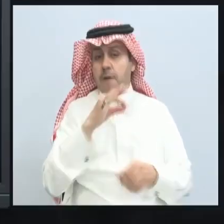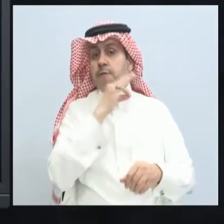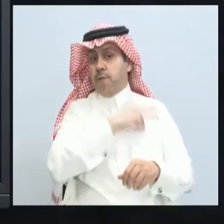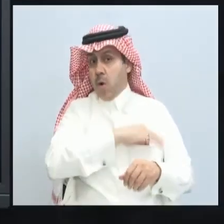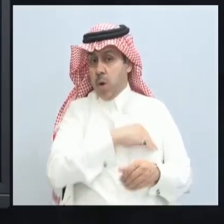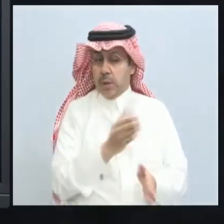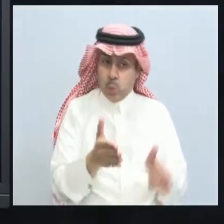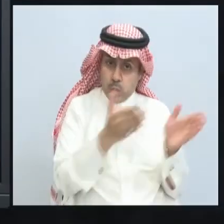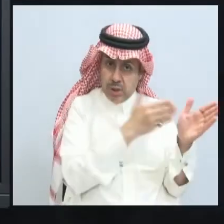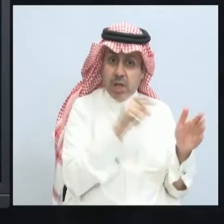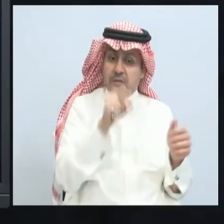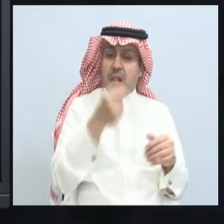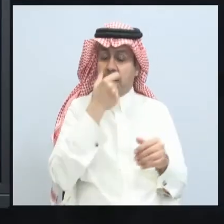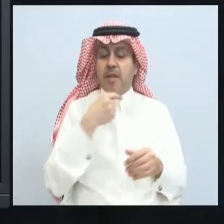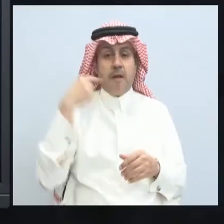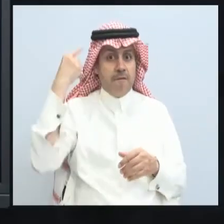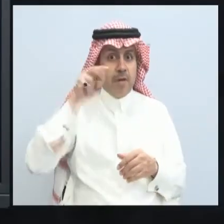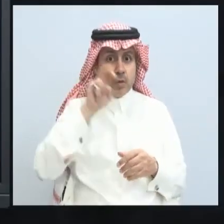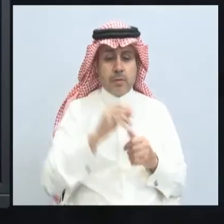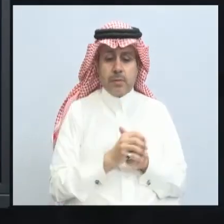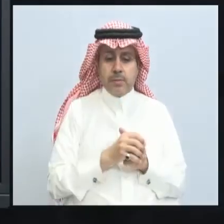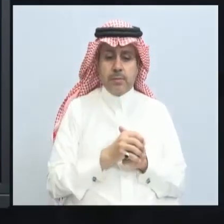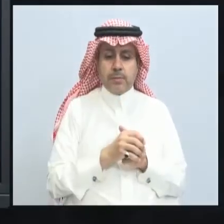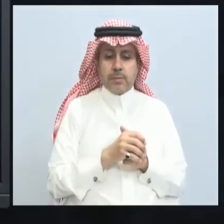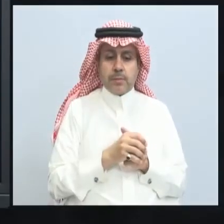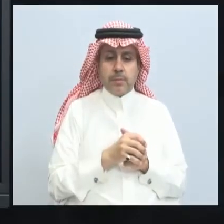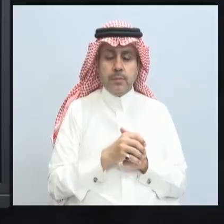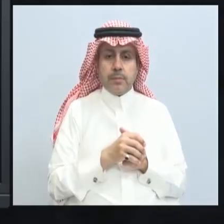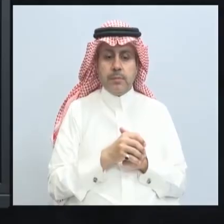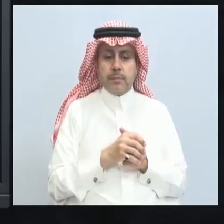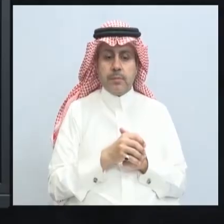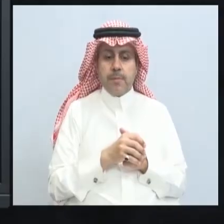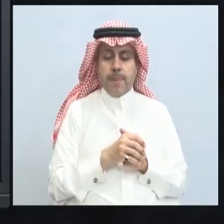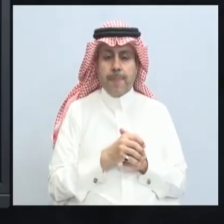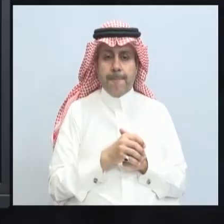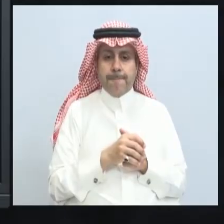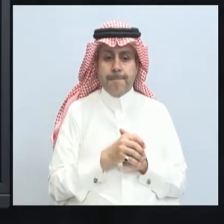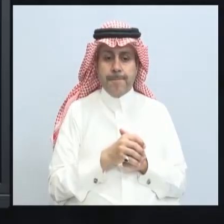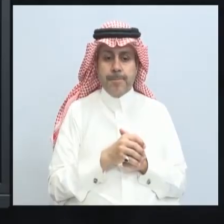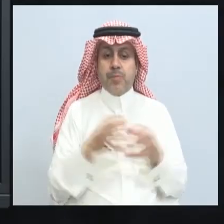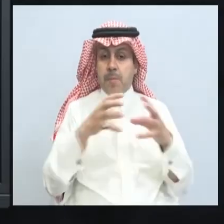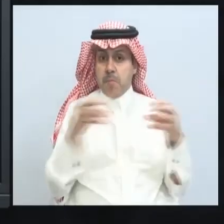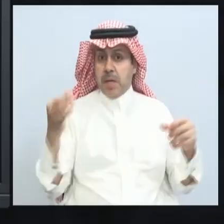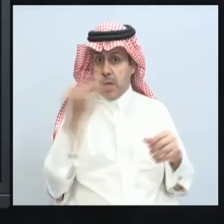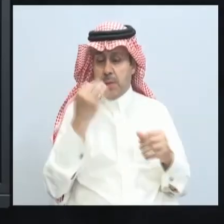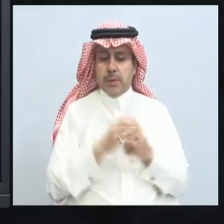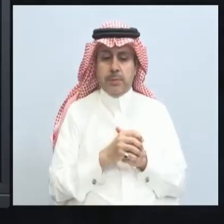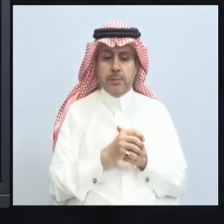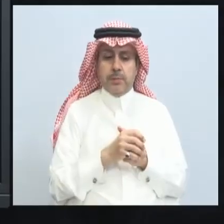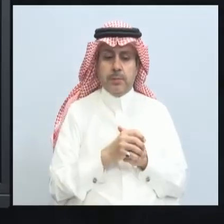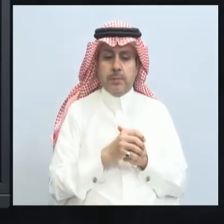بين اعينكم وتذكروا ما قلنا قبل قليل في معنى هذا الحديث بشكل عام وكذلك معنى الكلمات في هذا